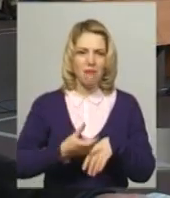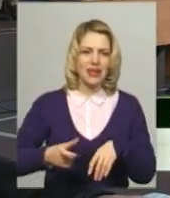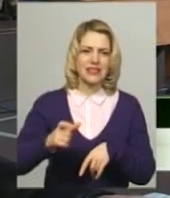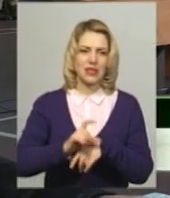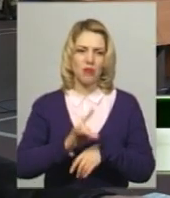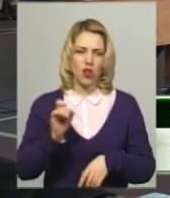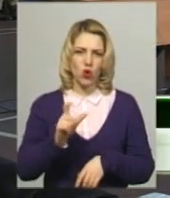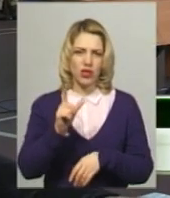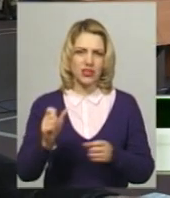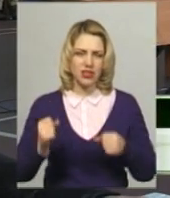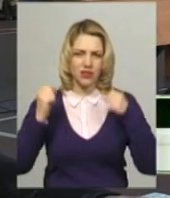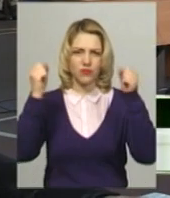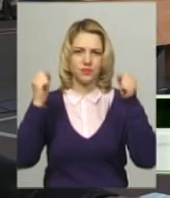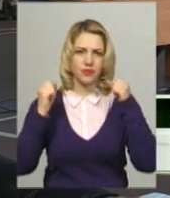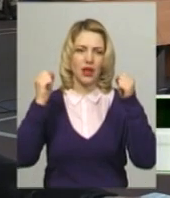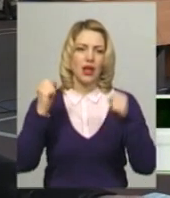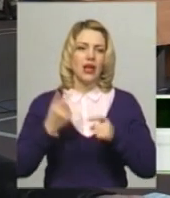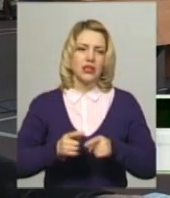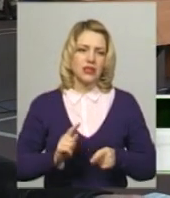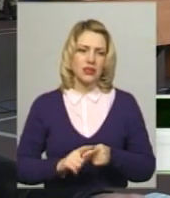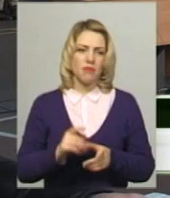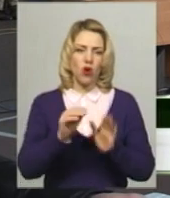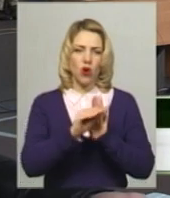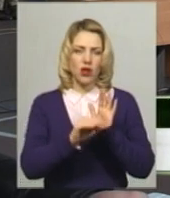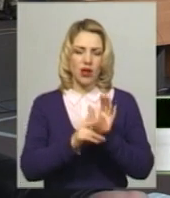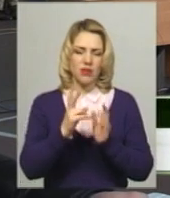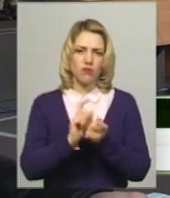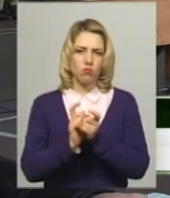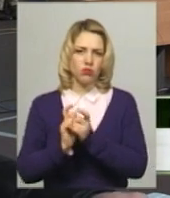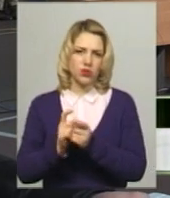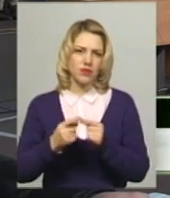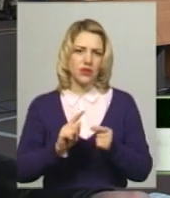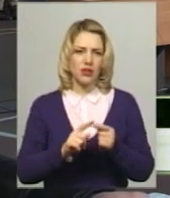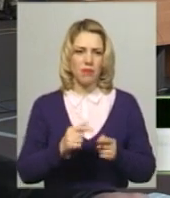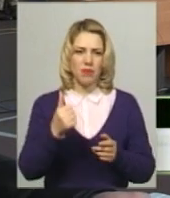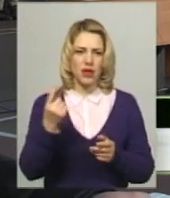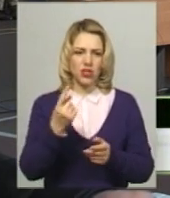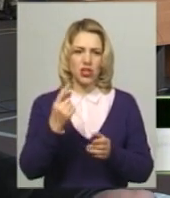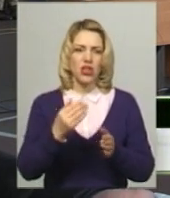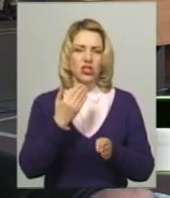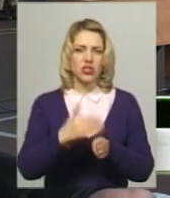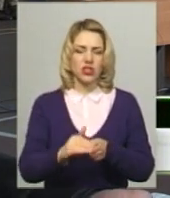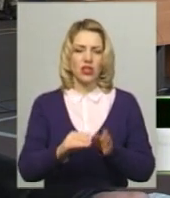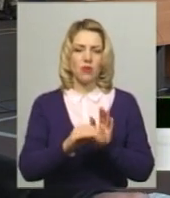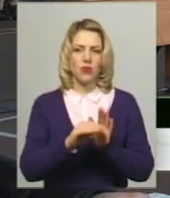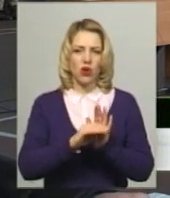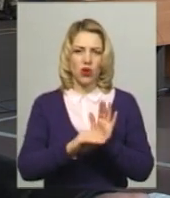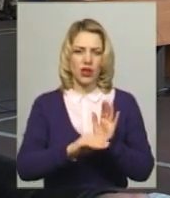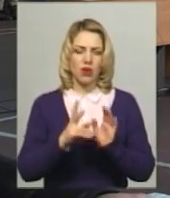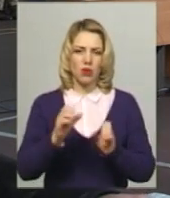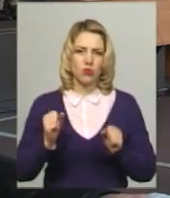даний момент ми спостерігаємо змагання за програмою двоборства. Це перша вправа, учасники виконують поштовх гирі